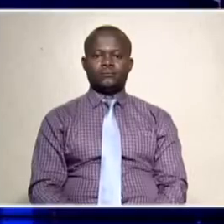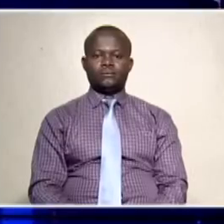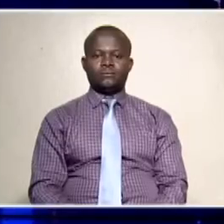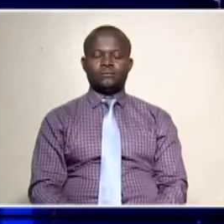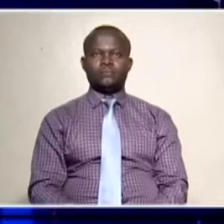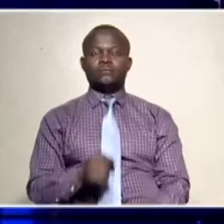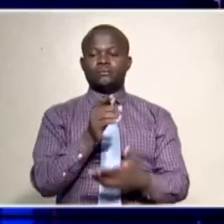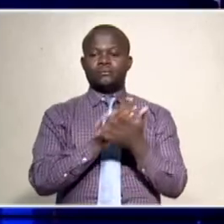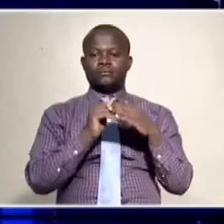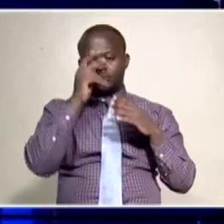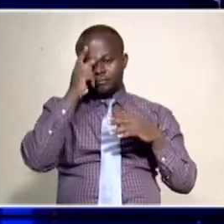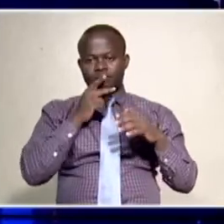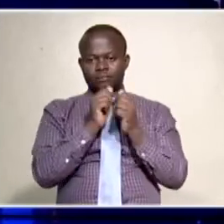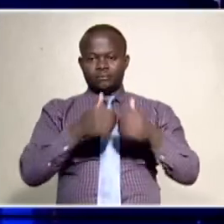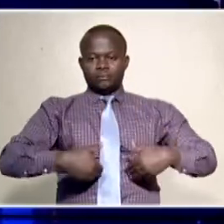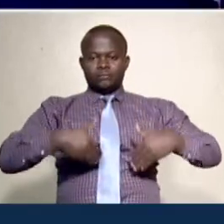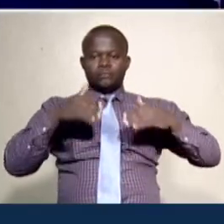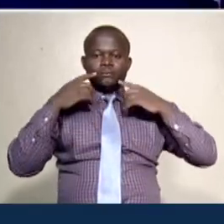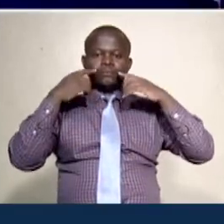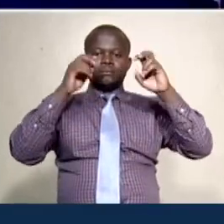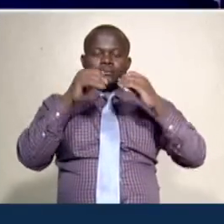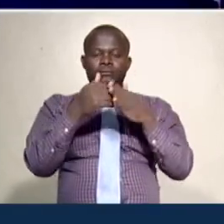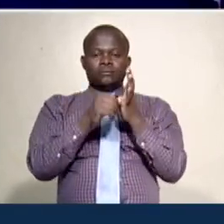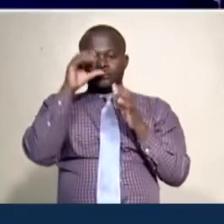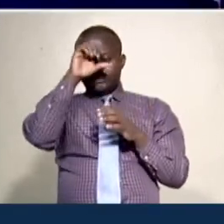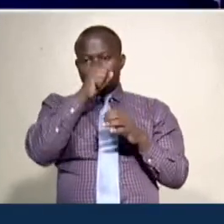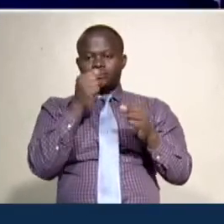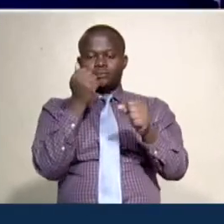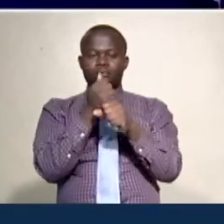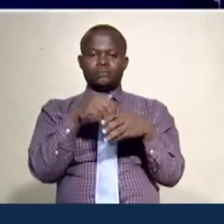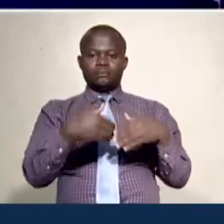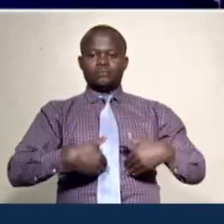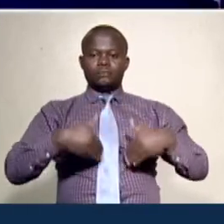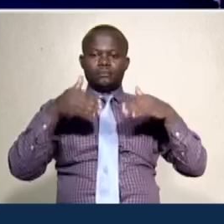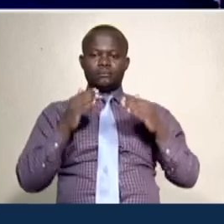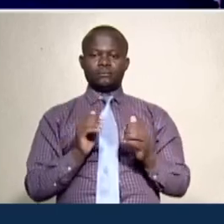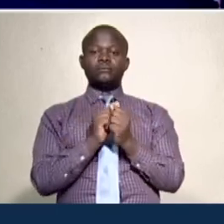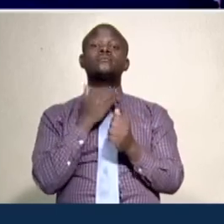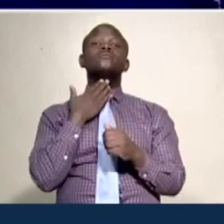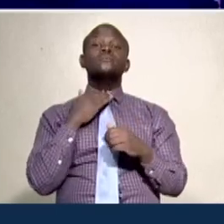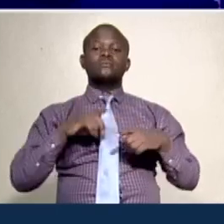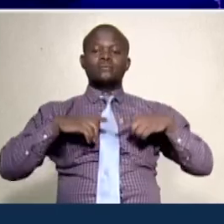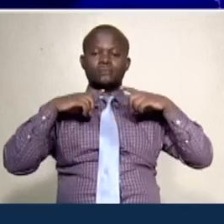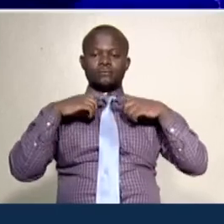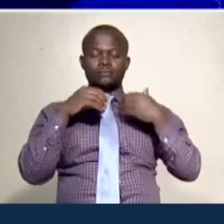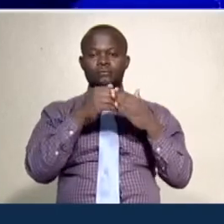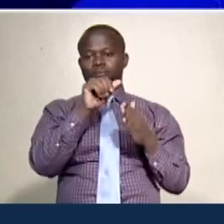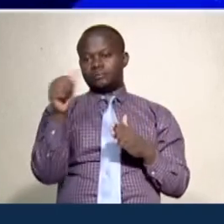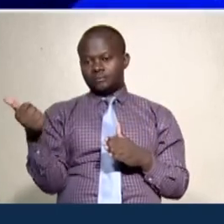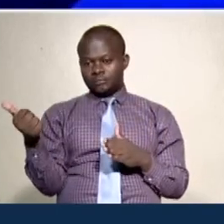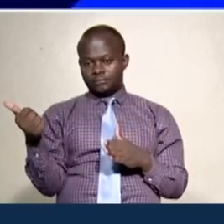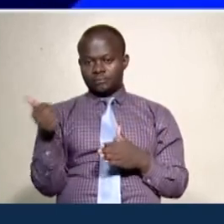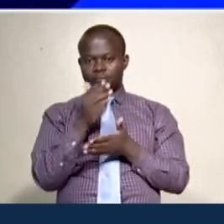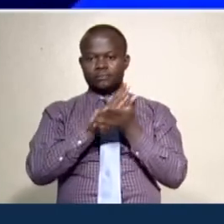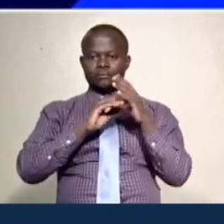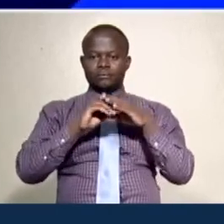Hari bamwe mu babyeyi ndetse n'urubyiruko bavuga ko ikibazo cy'ubushomeri mu rubyiruko no kwifuza kubaho ubuzima bw'abandi ari